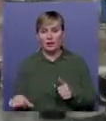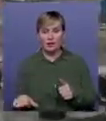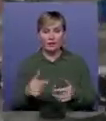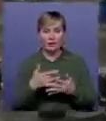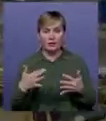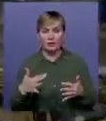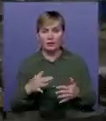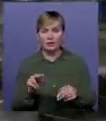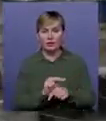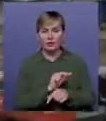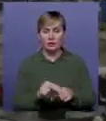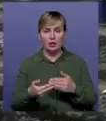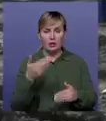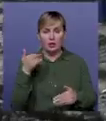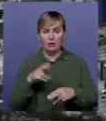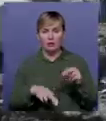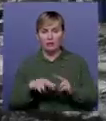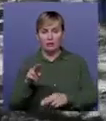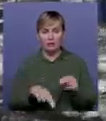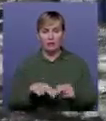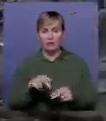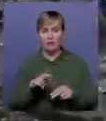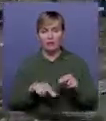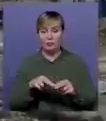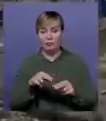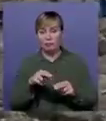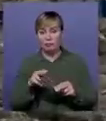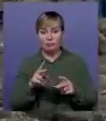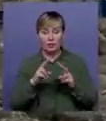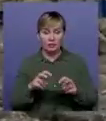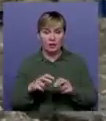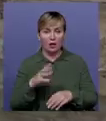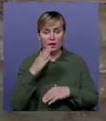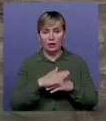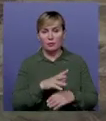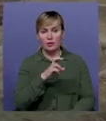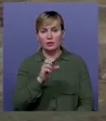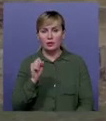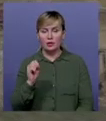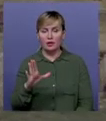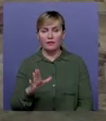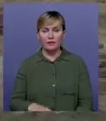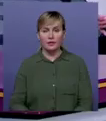интенсивной терапии. Ранее возведение важного объекта проинспектировал аким Бакыджан Сагинтаев.